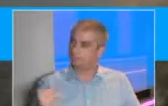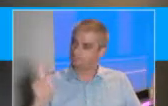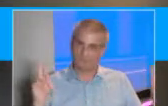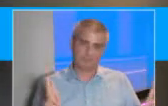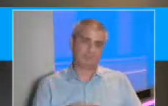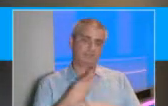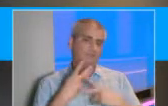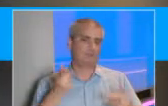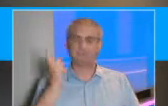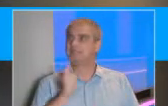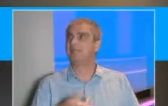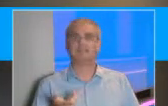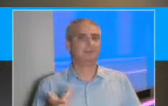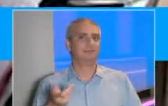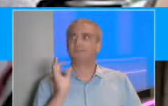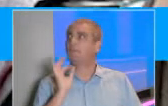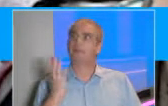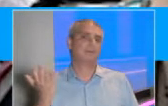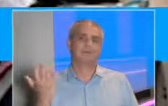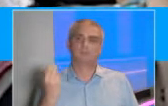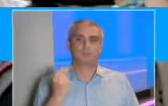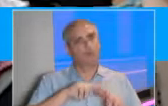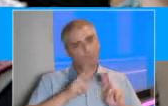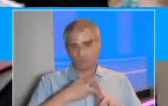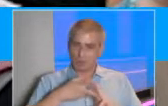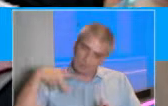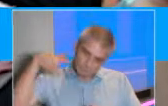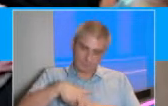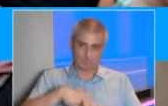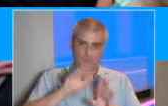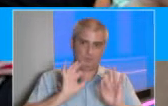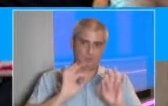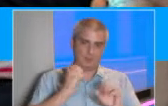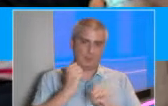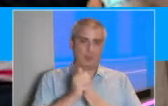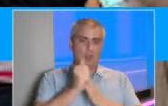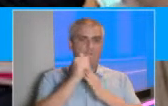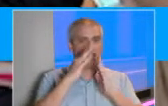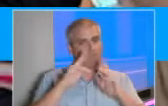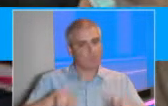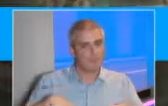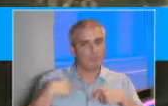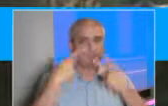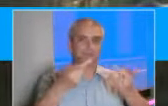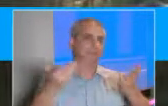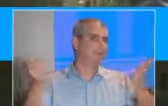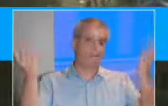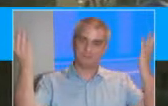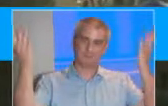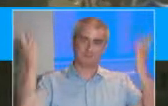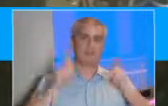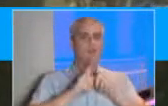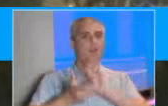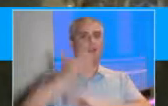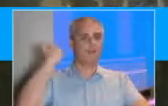בלתי אפשרית, צריך פה באמת משימה בינלאומית כדי להוביל את לבנון חזרה לאי שם